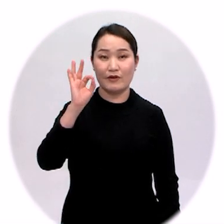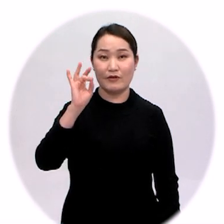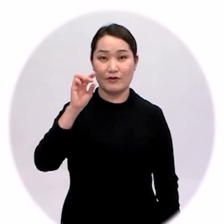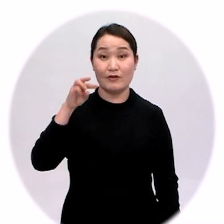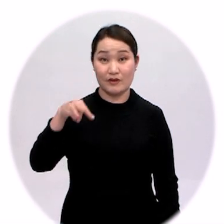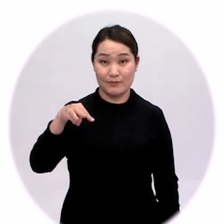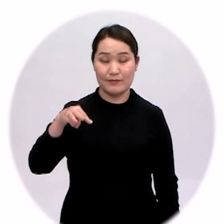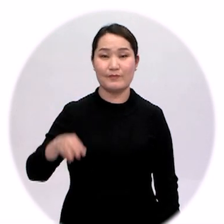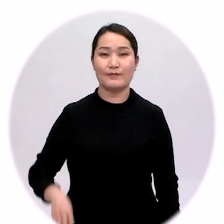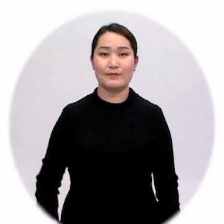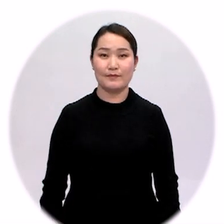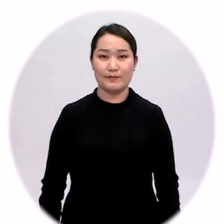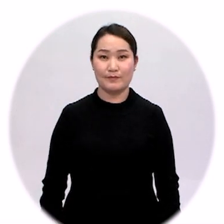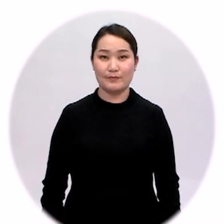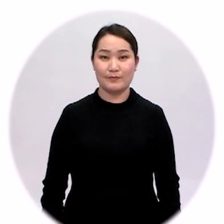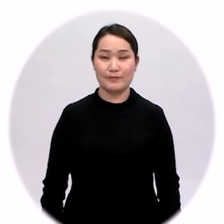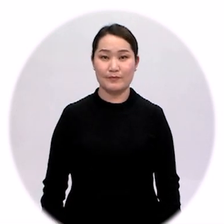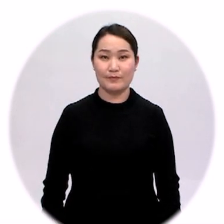гэж мөн нэрлэдэг.